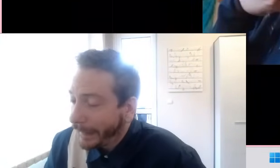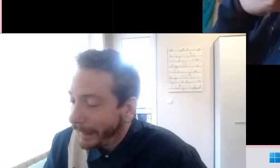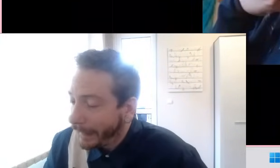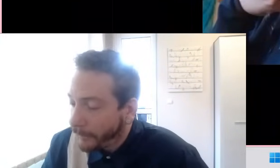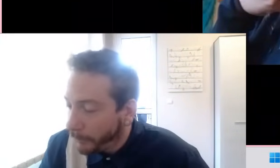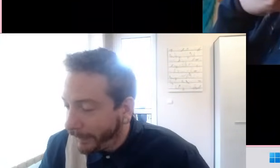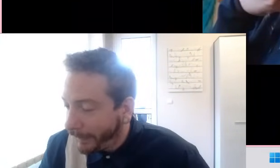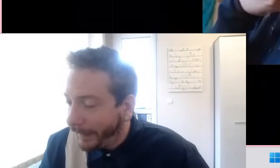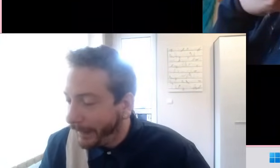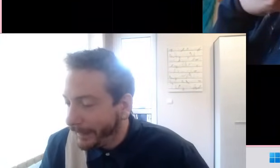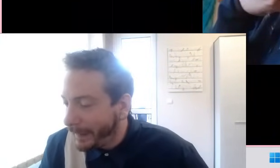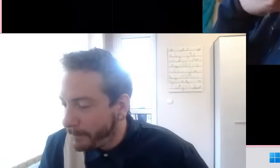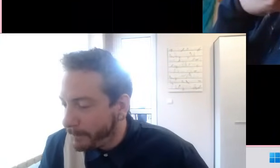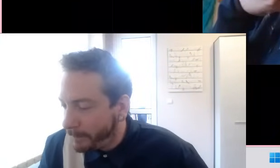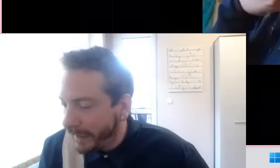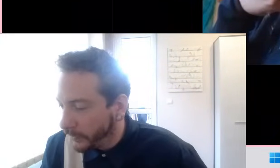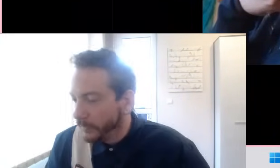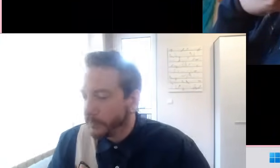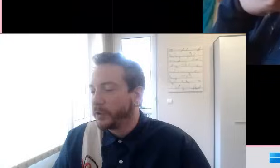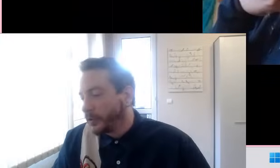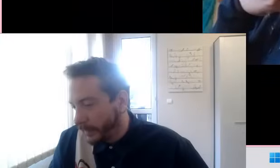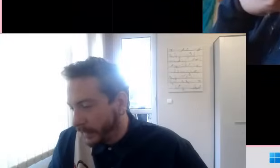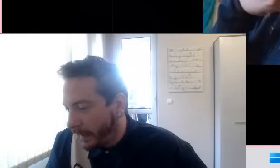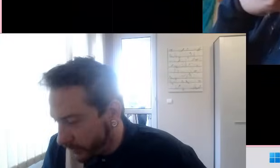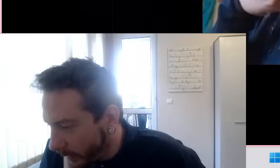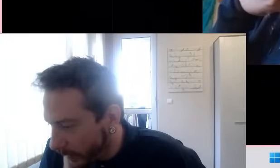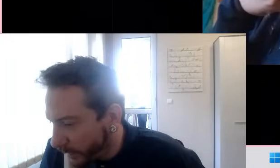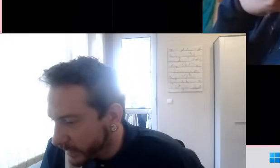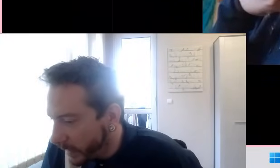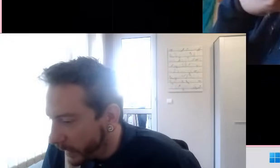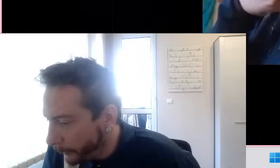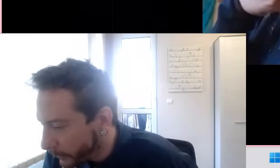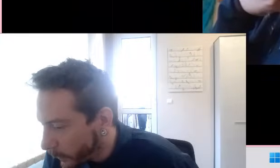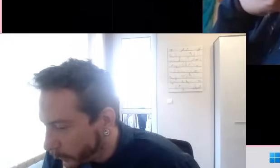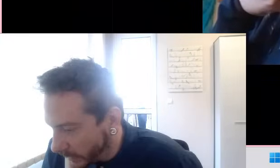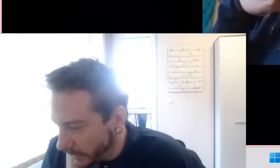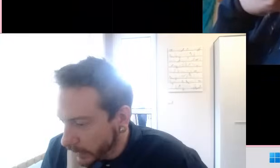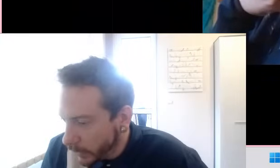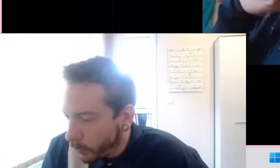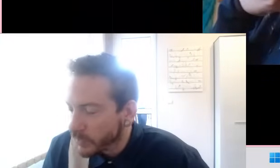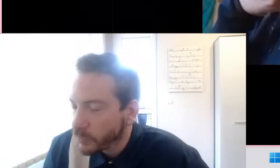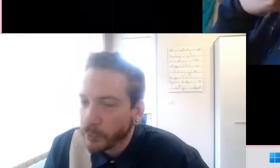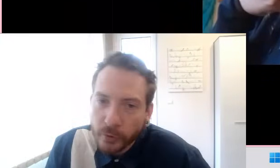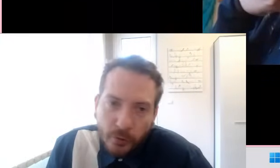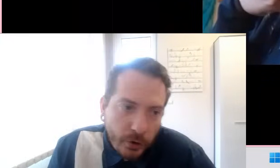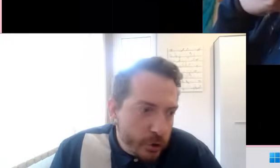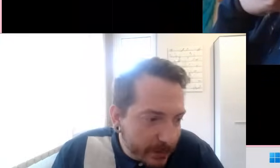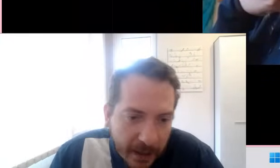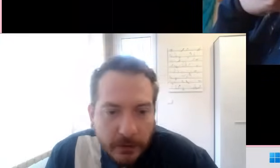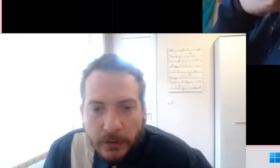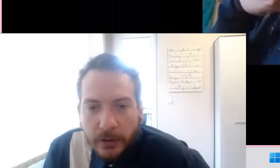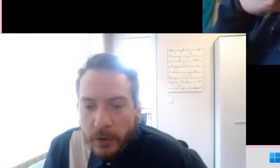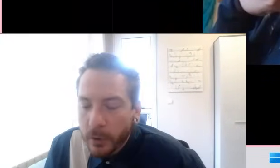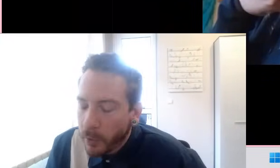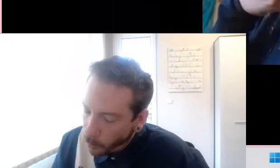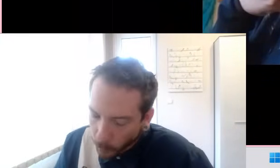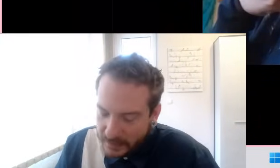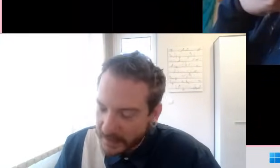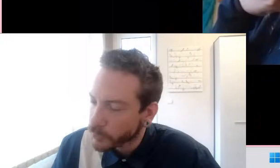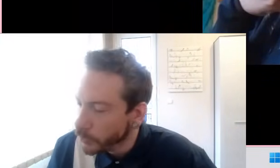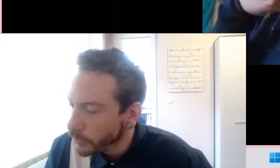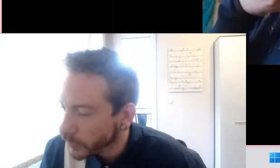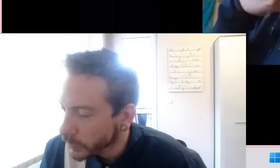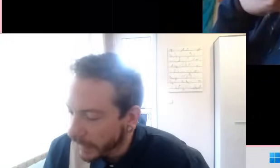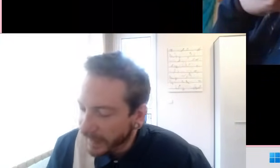quelque part, il n'a pas les codes, donc voilà. » Est-ce qu'on laisse faire ça? Ok. Ou est-ce que, je sais pas, on